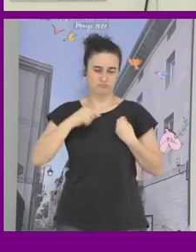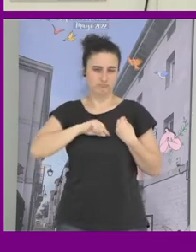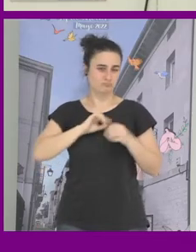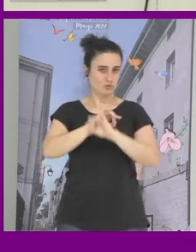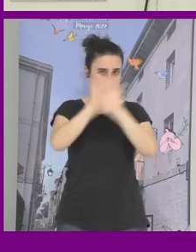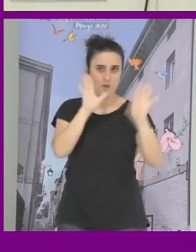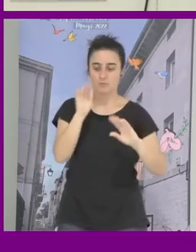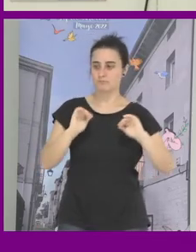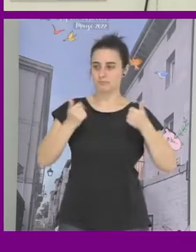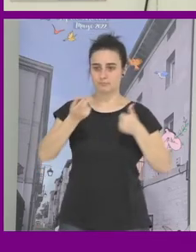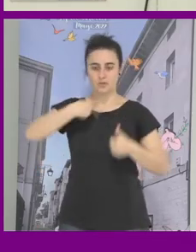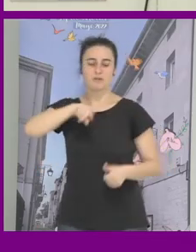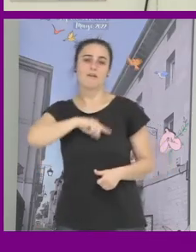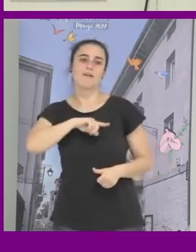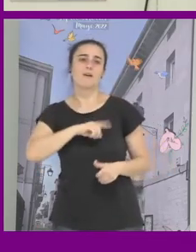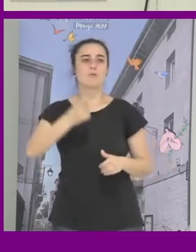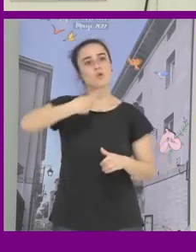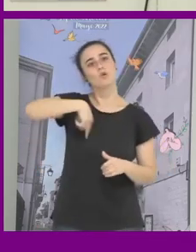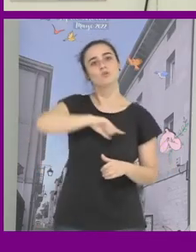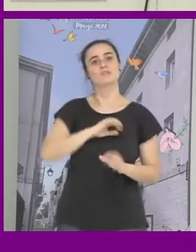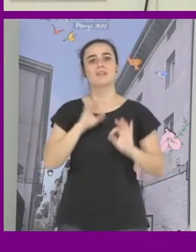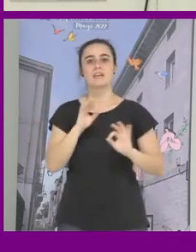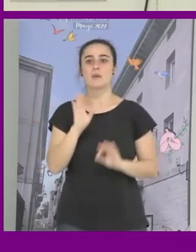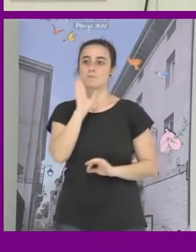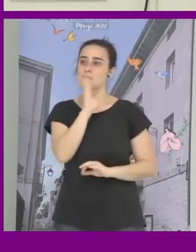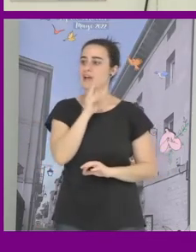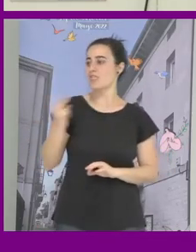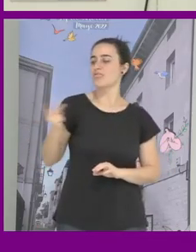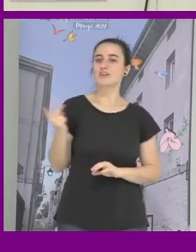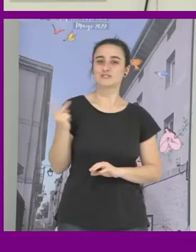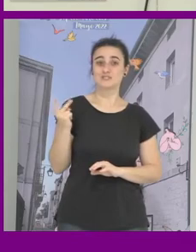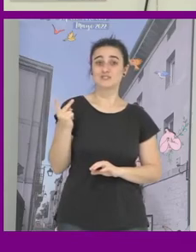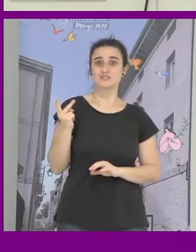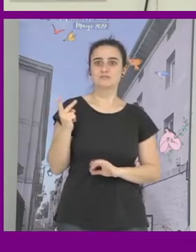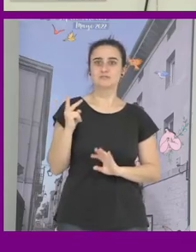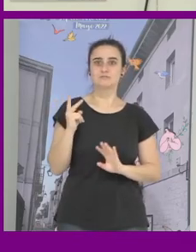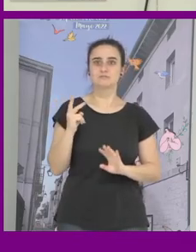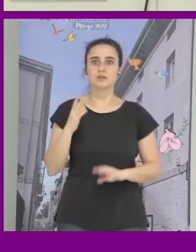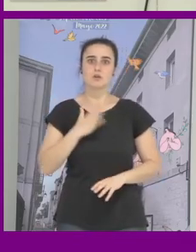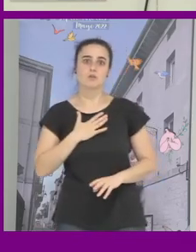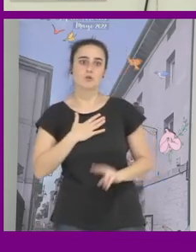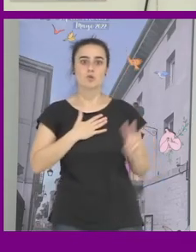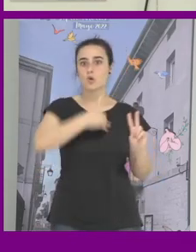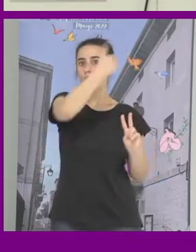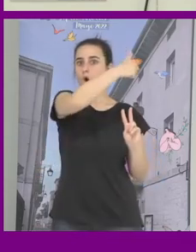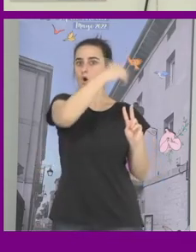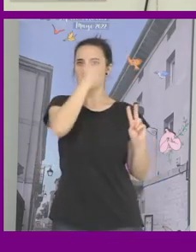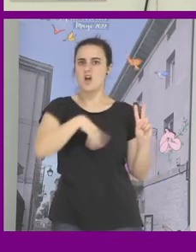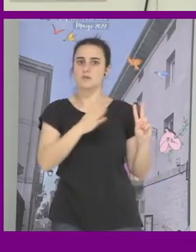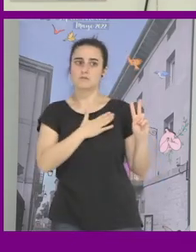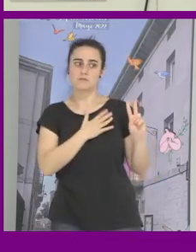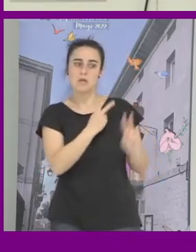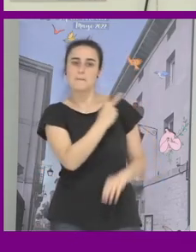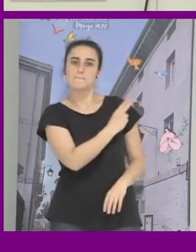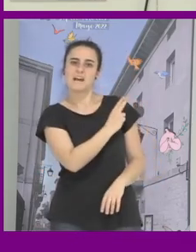hasiera batean sentitzen genuen ba izango ginela bi ama eta ez nagoenez maromo batekin matzirulo batekin ba nire bikotea izango